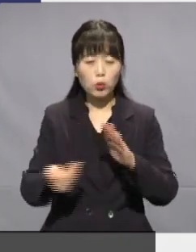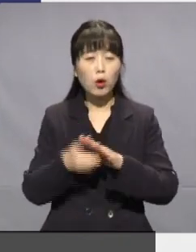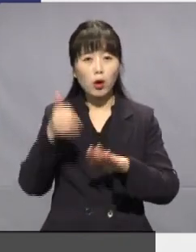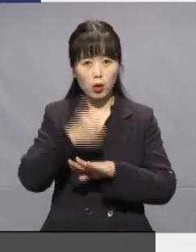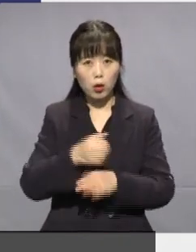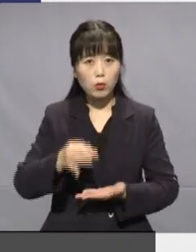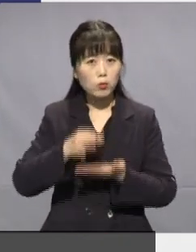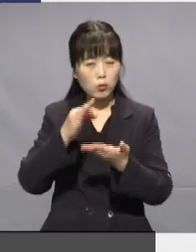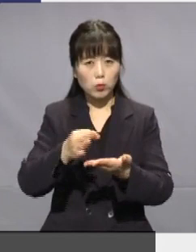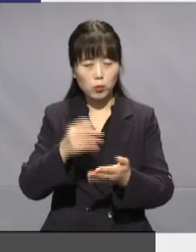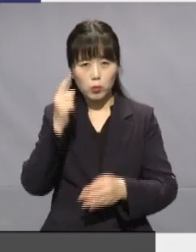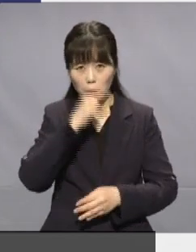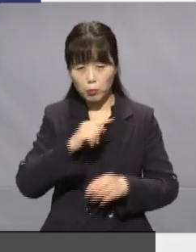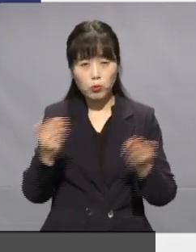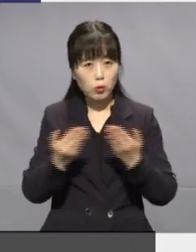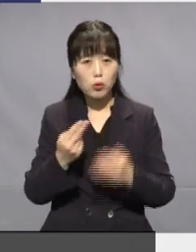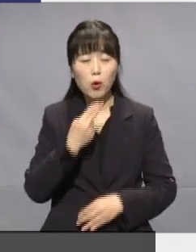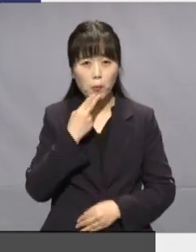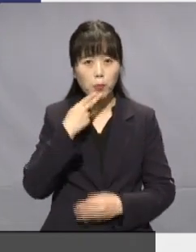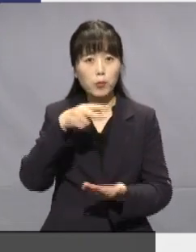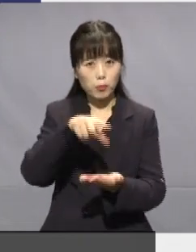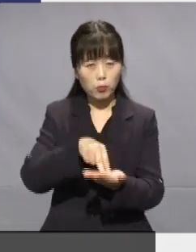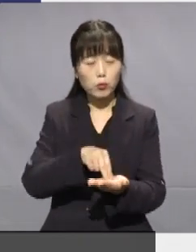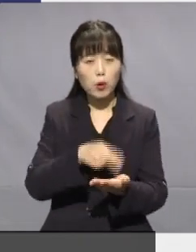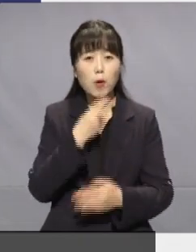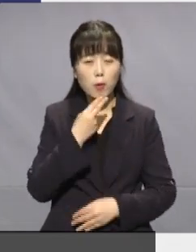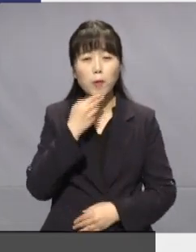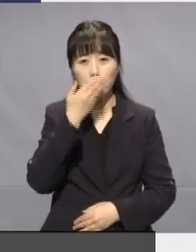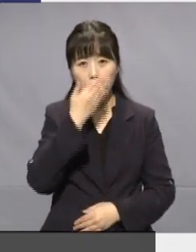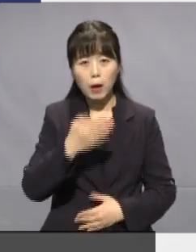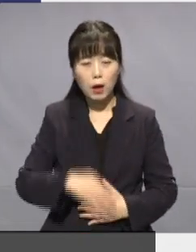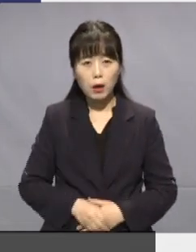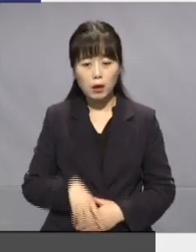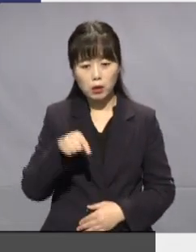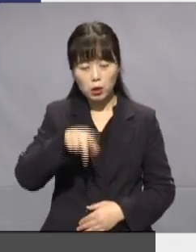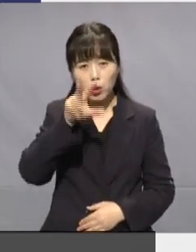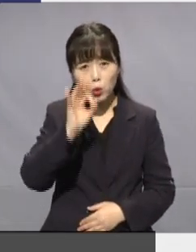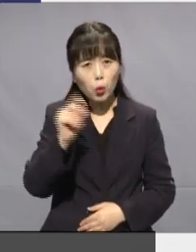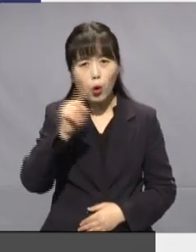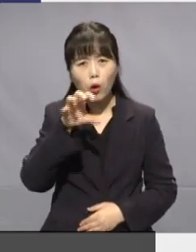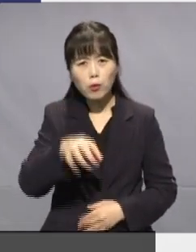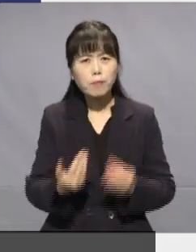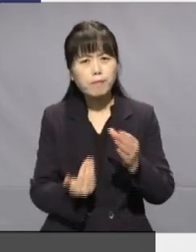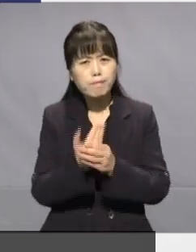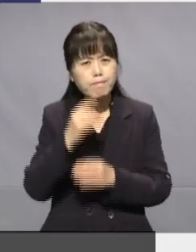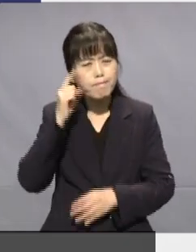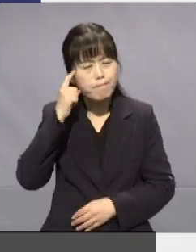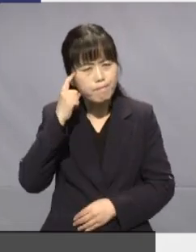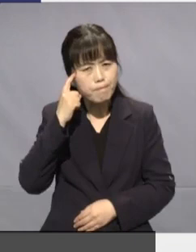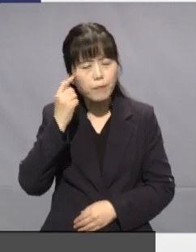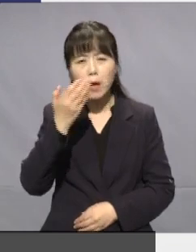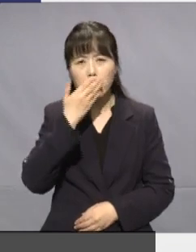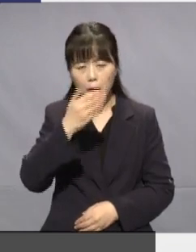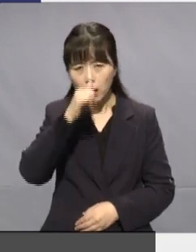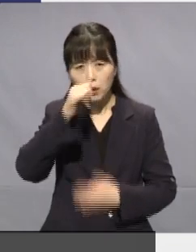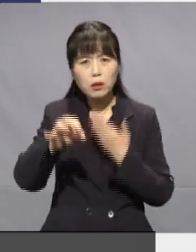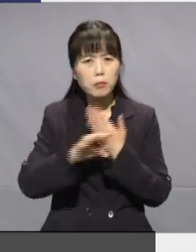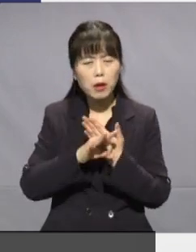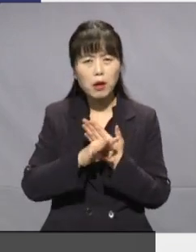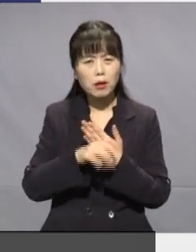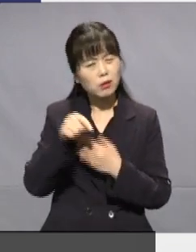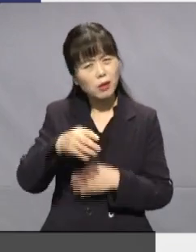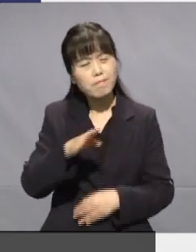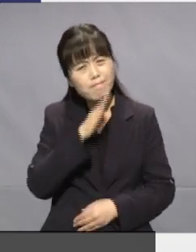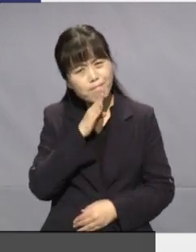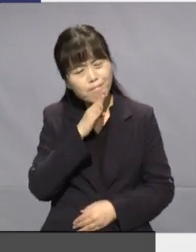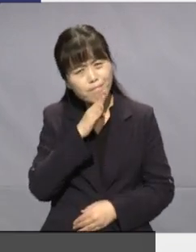주는게 나쁜 일은 아닐 수 있죠 뭐 문제 없을 수 있는데이 돈이 어디서 나왔느냐를 곰곰이 생각해보면 이게 좀 맞는